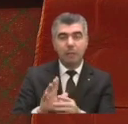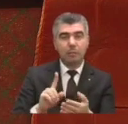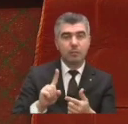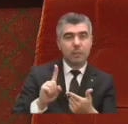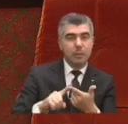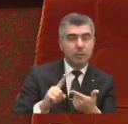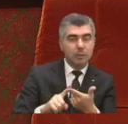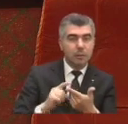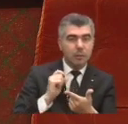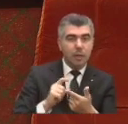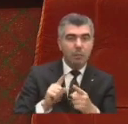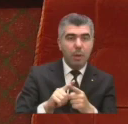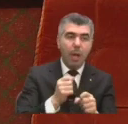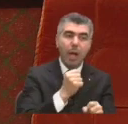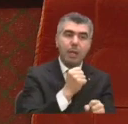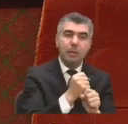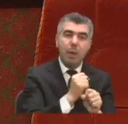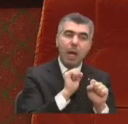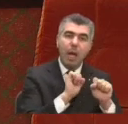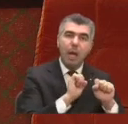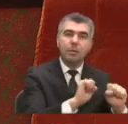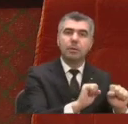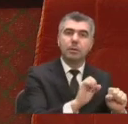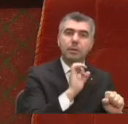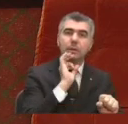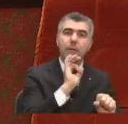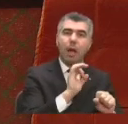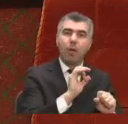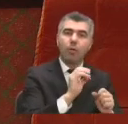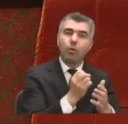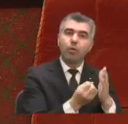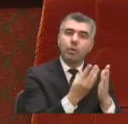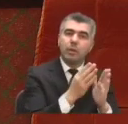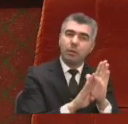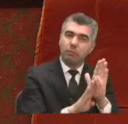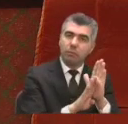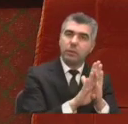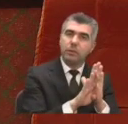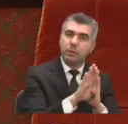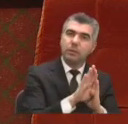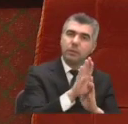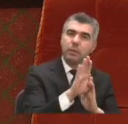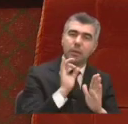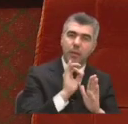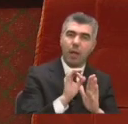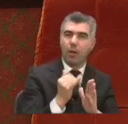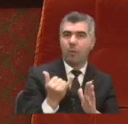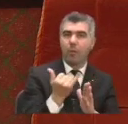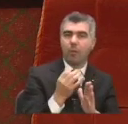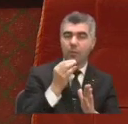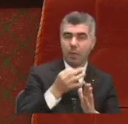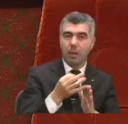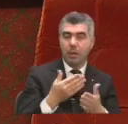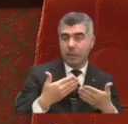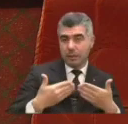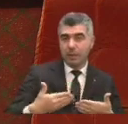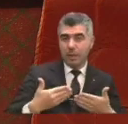كيكون تكوين في المهنه ديالو كيحتاج له باش يزيد يطورها باش يقدر يكون عنده واحد الكفاءه اكبر، وهي مطلوبه